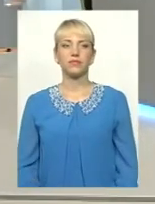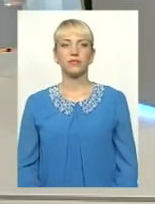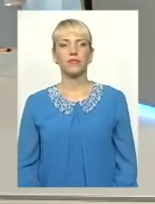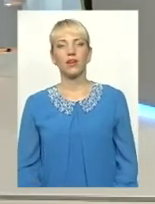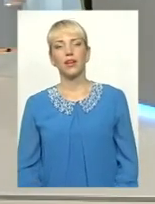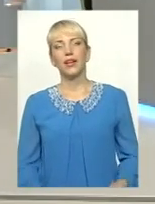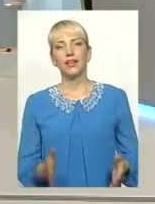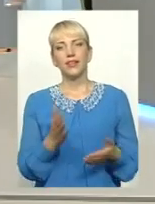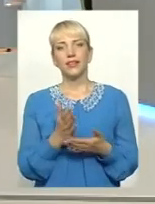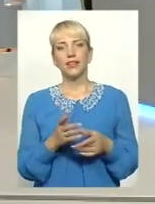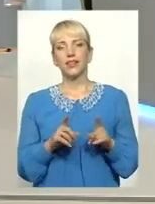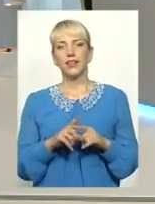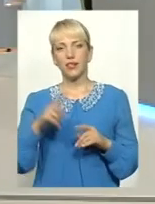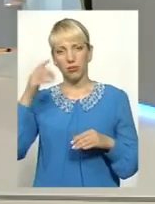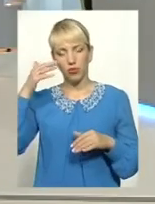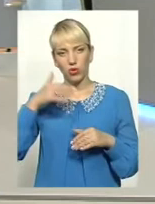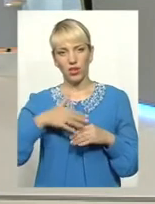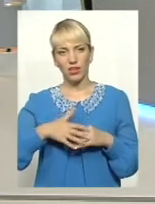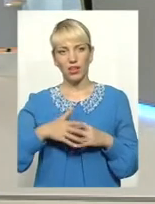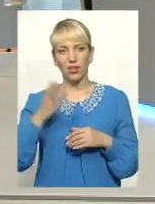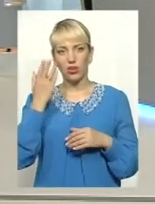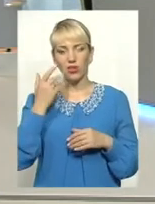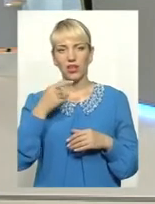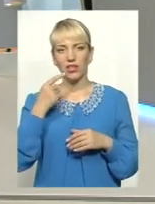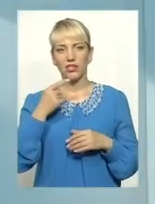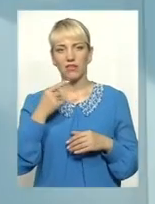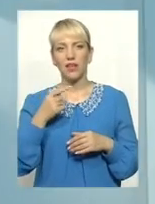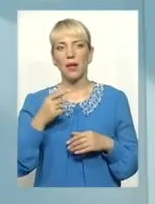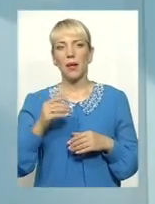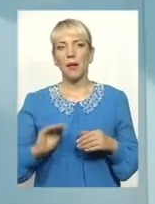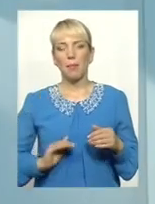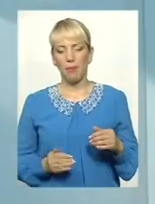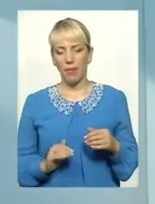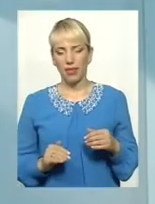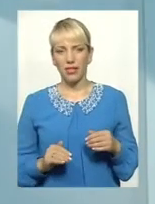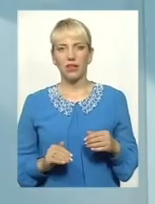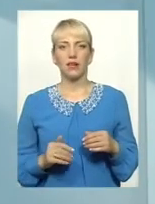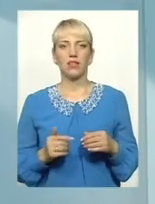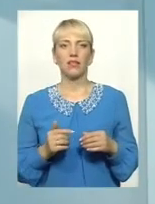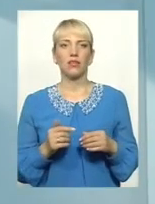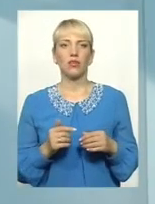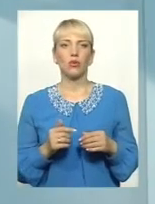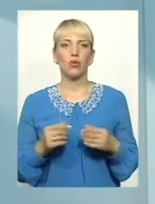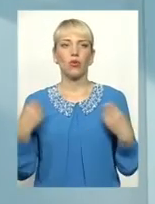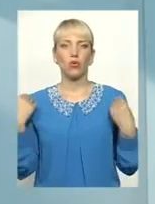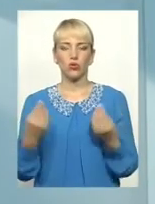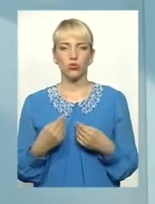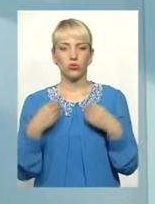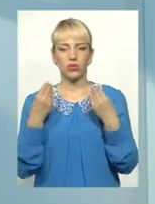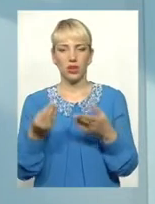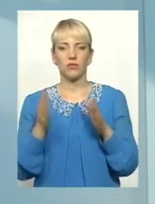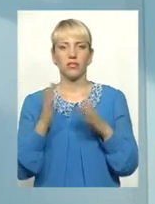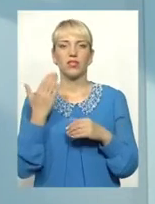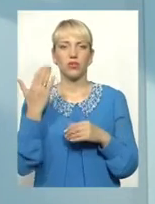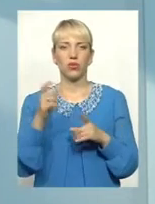Є таке поняття, коли казав пан кожух дам, тільки його слово тепле. 8 років я займаюся цією темою,